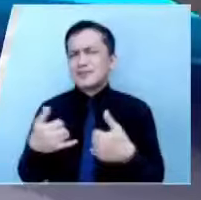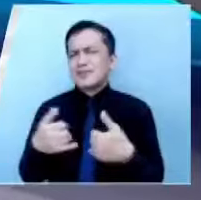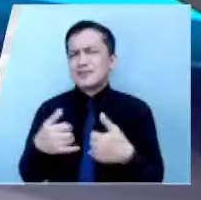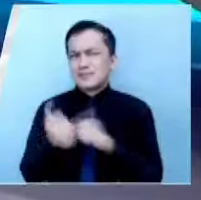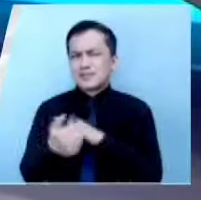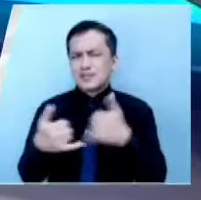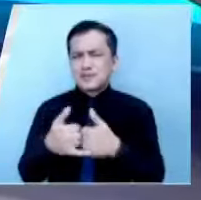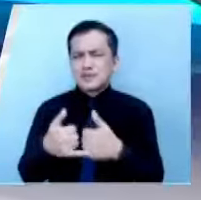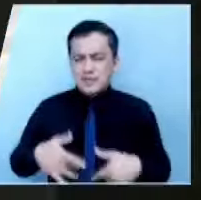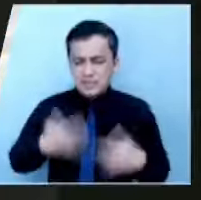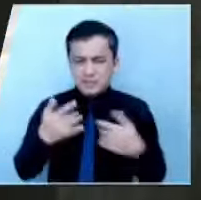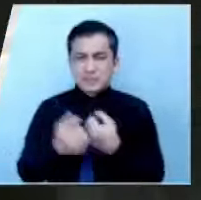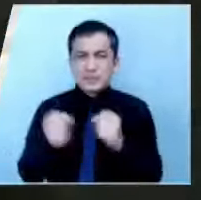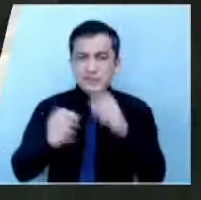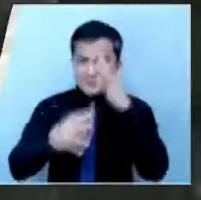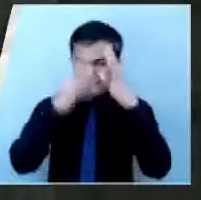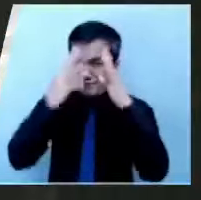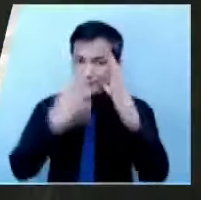innovation.